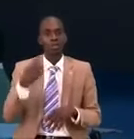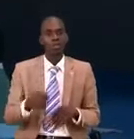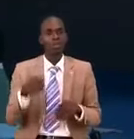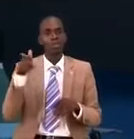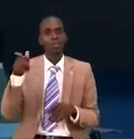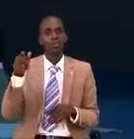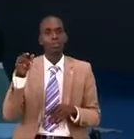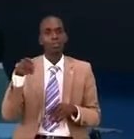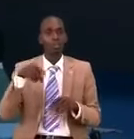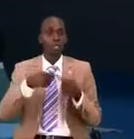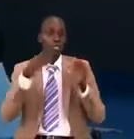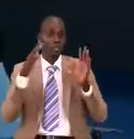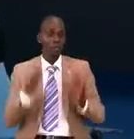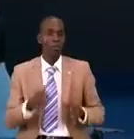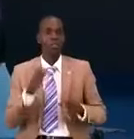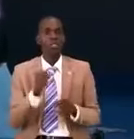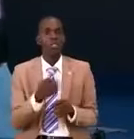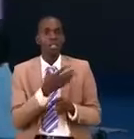tueur